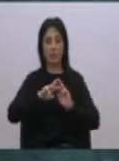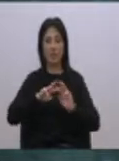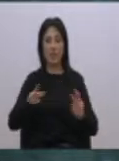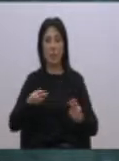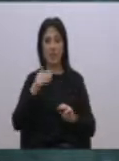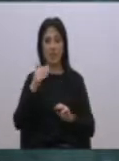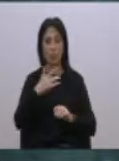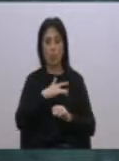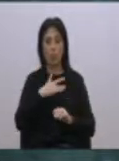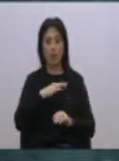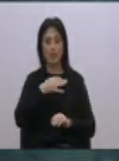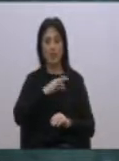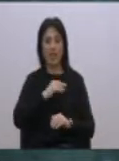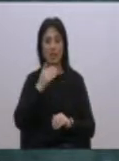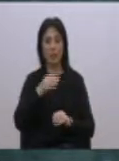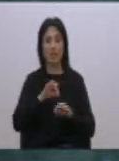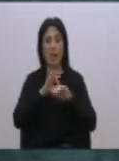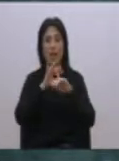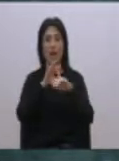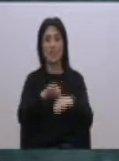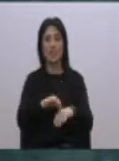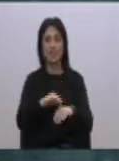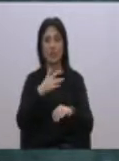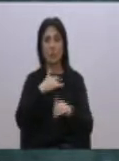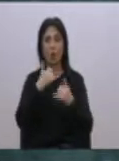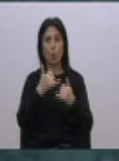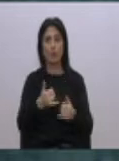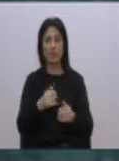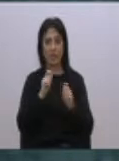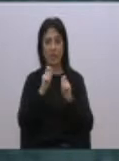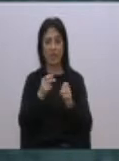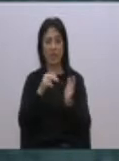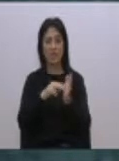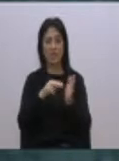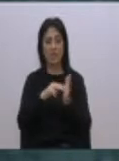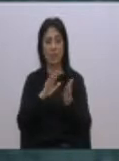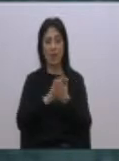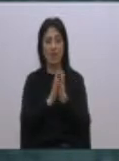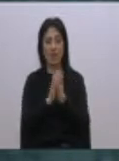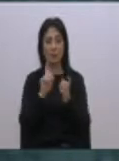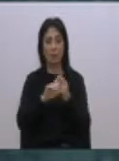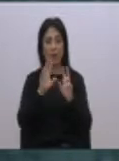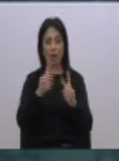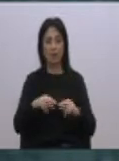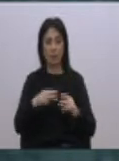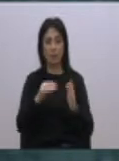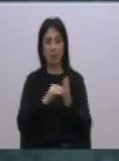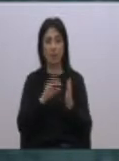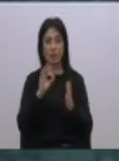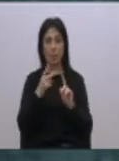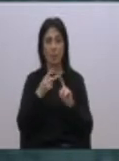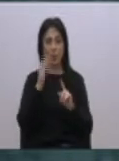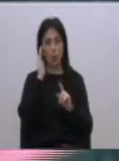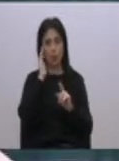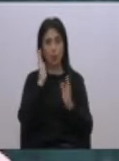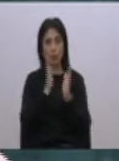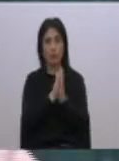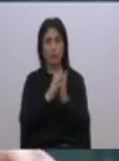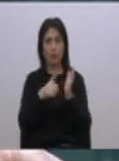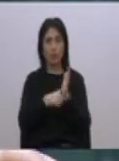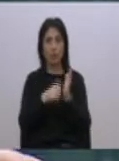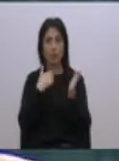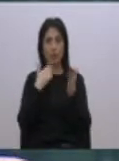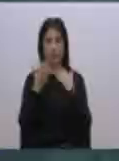სამინისტროს მომსახურების სამინისტროს მიერ გაწეული მომსახურებისთვის დაწესებული საფასურისა და ვადების შესახებ კანონში ცვლილების შეტანის თაობაზე მეორე მოსმენით ხო